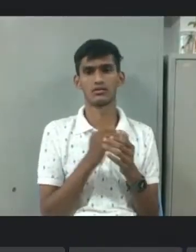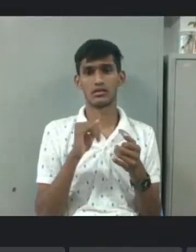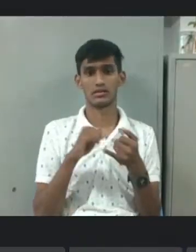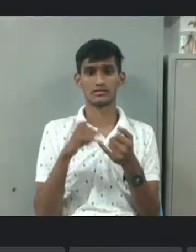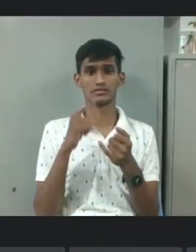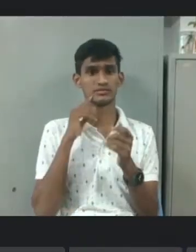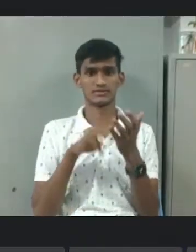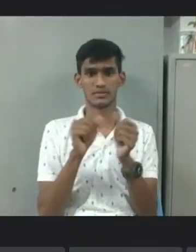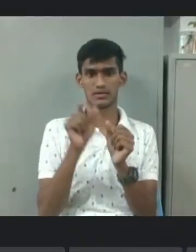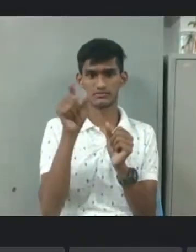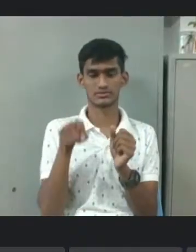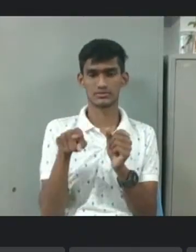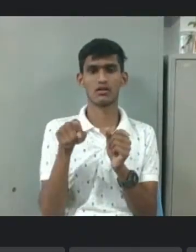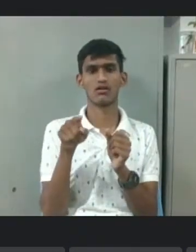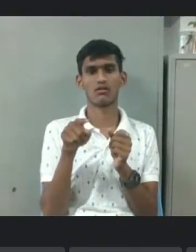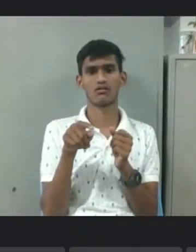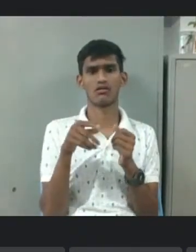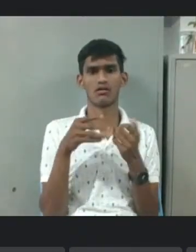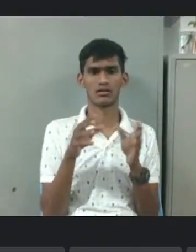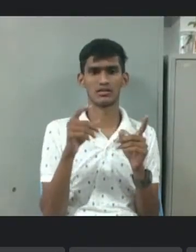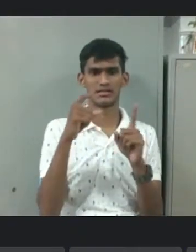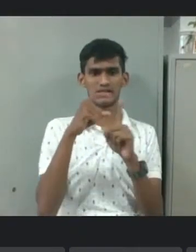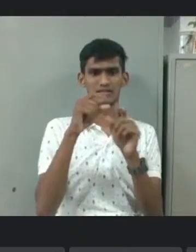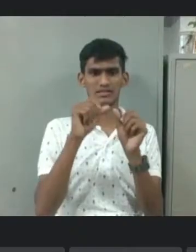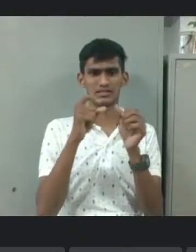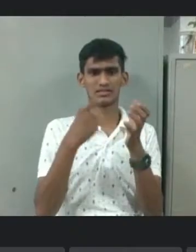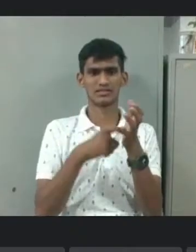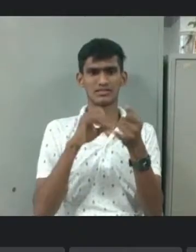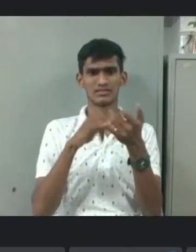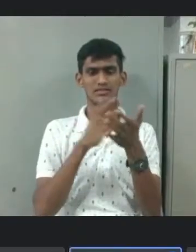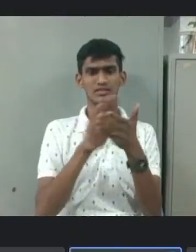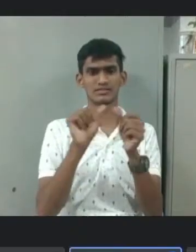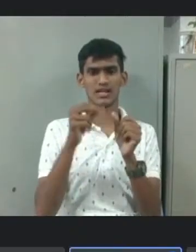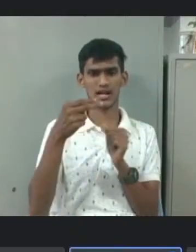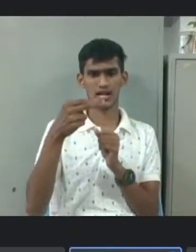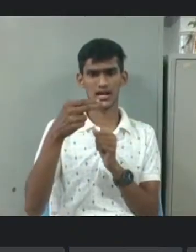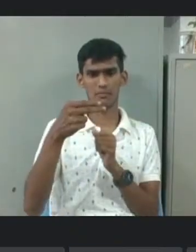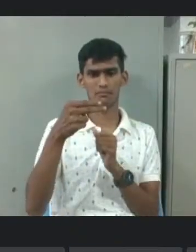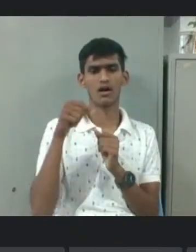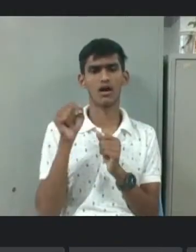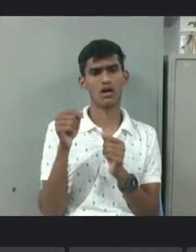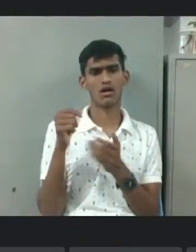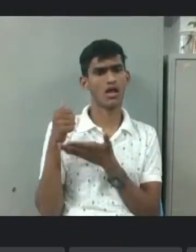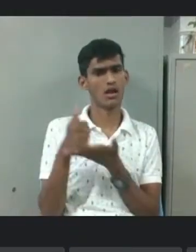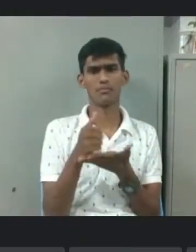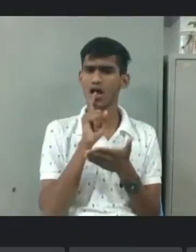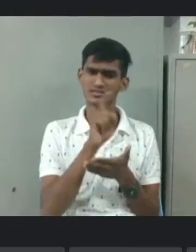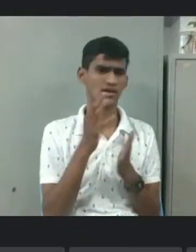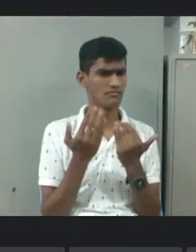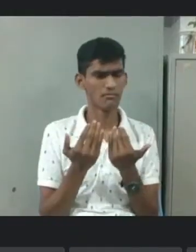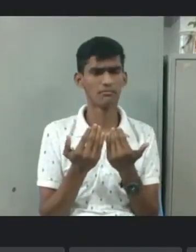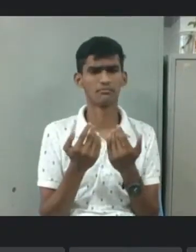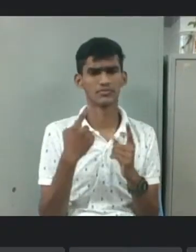ദർശന ക്ലബിന്റെ സഹായം എടുക്കാവുന്നതാണ് ഇതിനകത്ത്. ഒരു ഭിന്നശേഷി സംഘടന എന്നുള്ള രീതിയിൽ സംഘടനകളുടെ സപ്പോർട്ടോട്